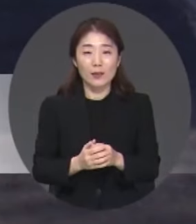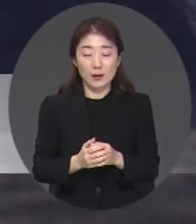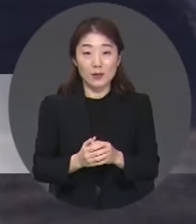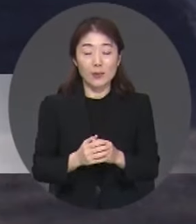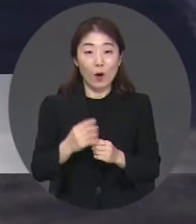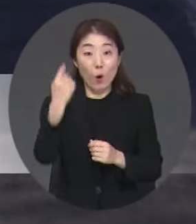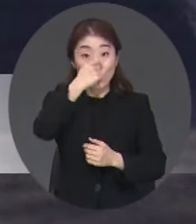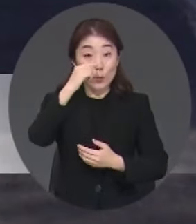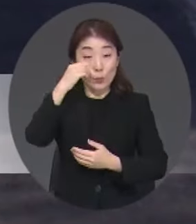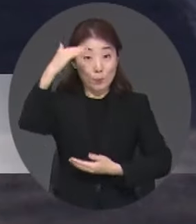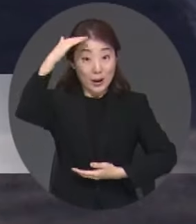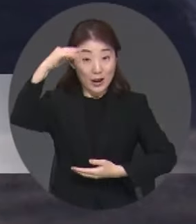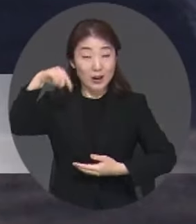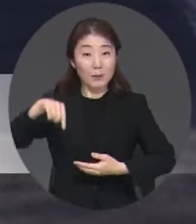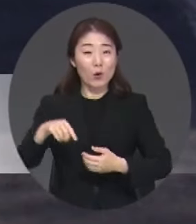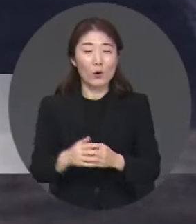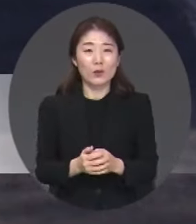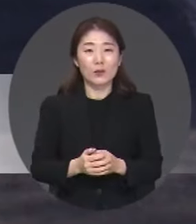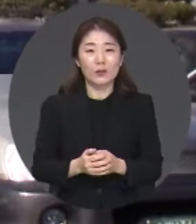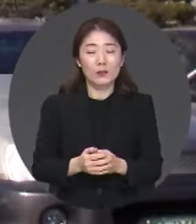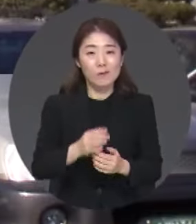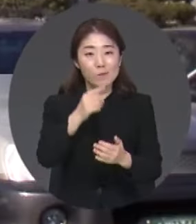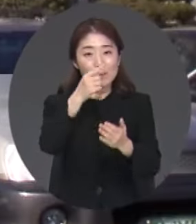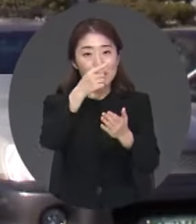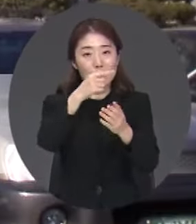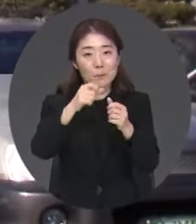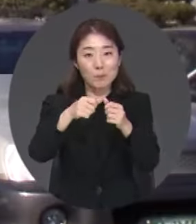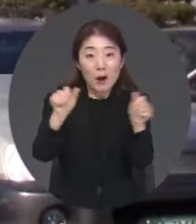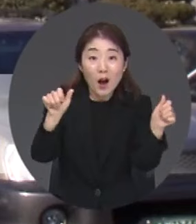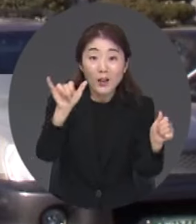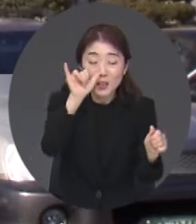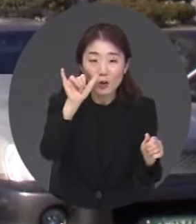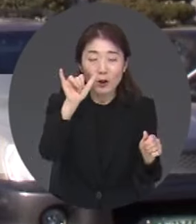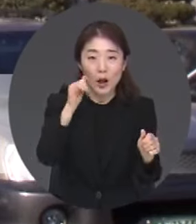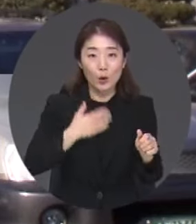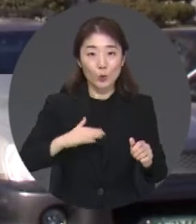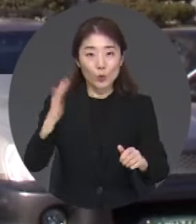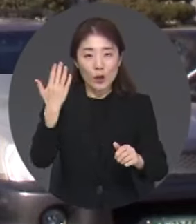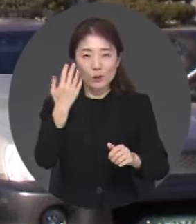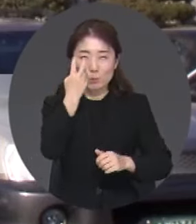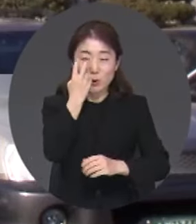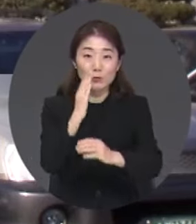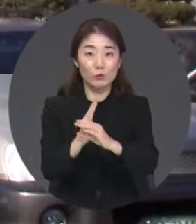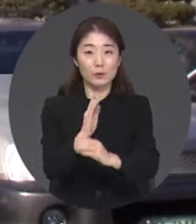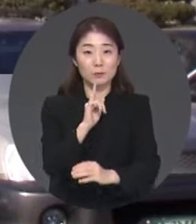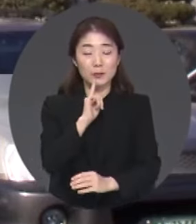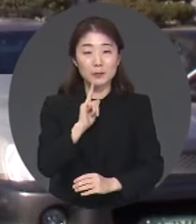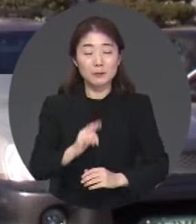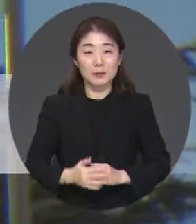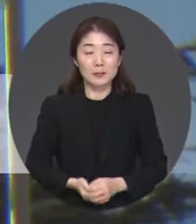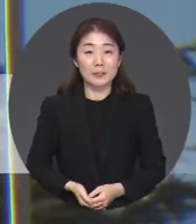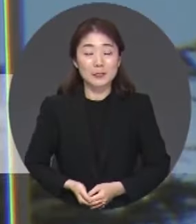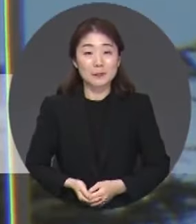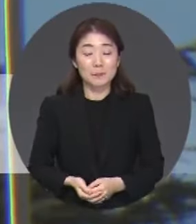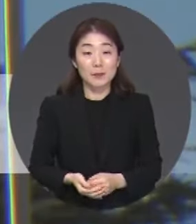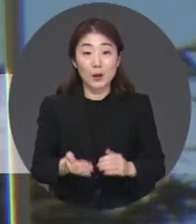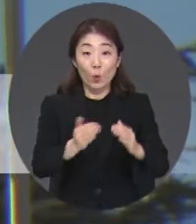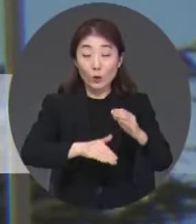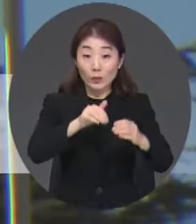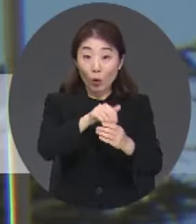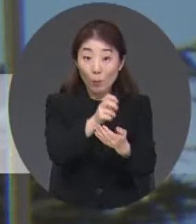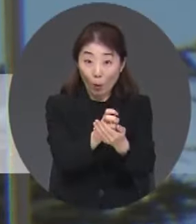서천호 후보의 벽보도 날카로운 물체로 찢어진 사실이 확인돼 수사 중이라고 덧붙였습니다 공직